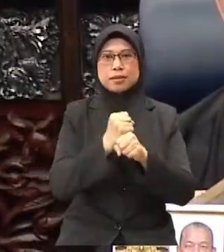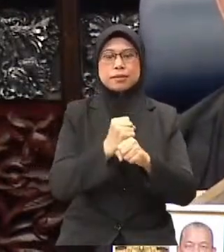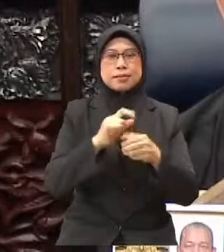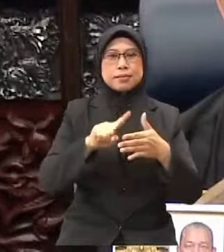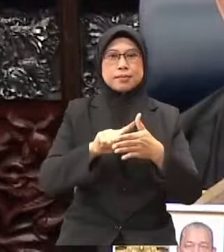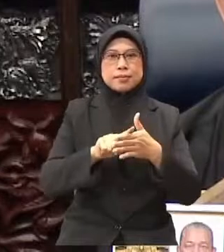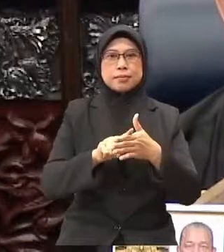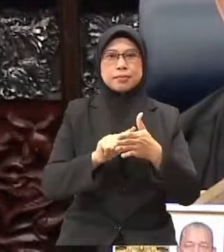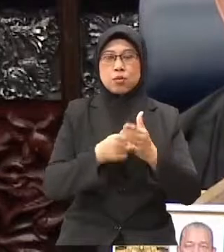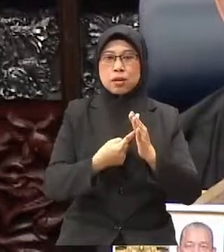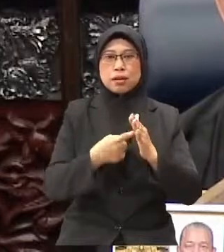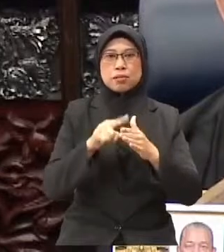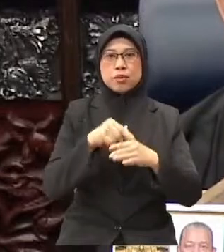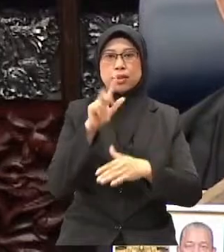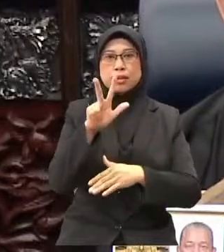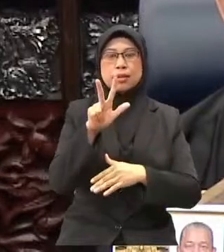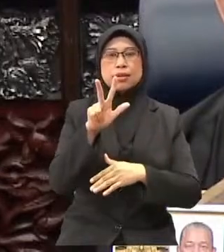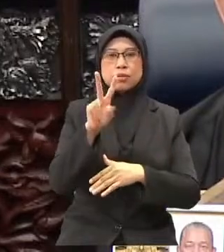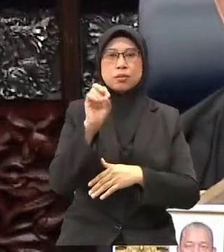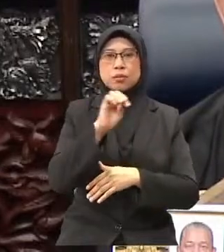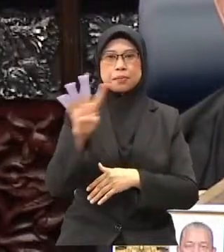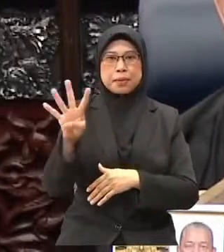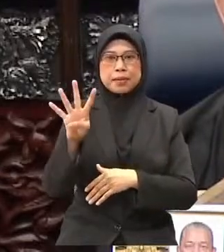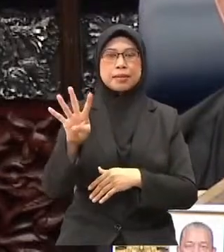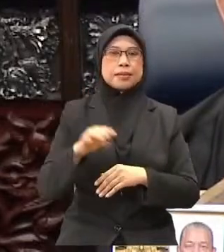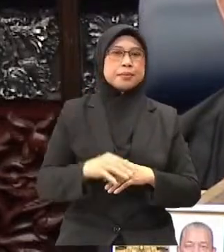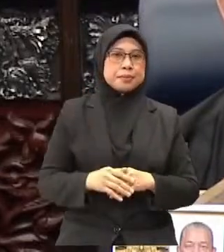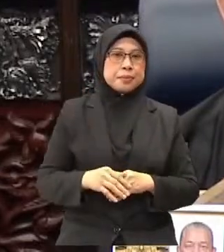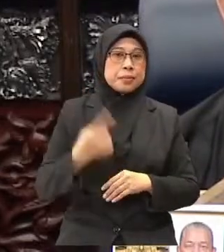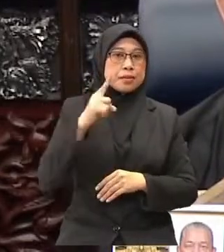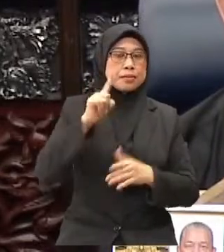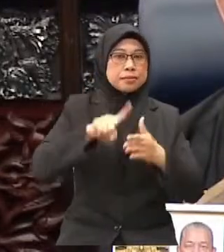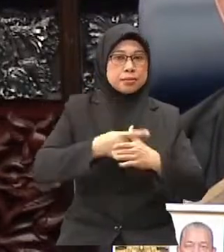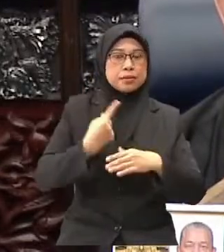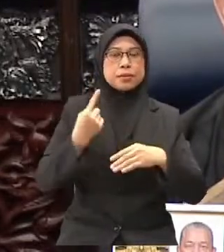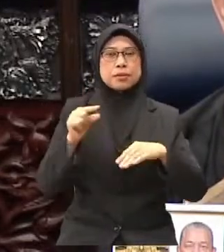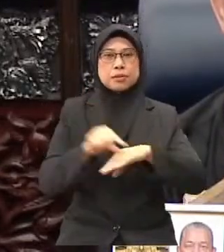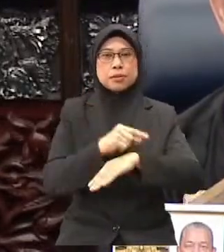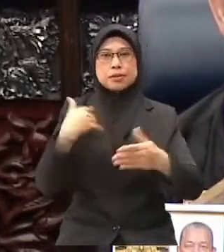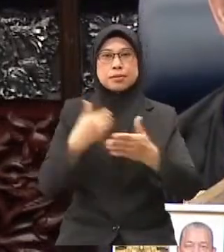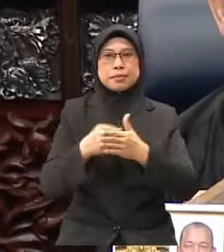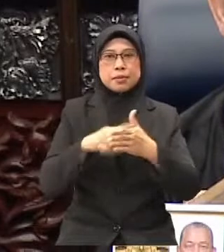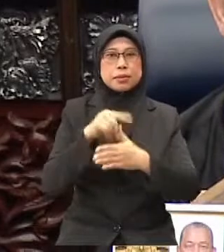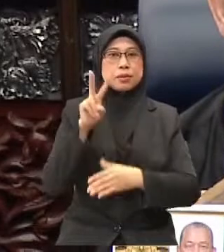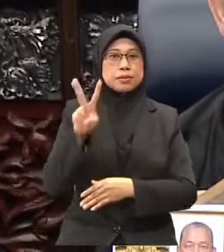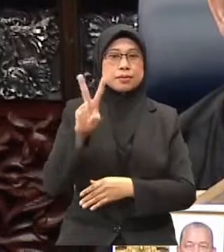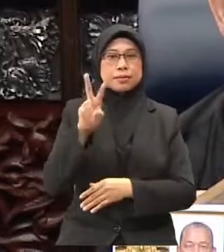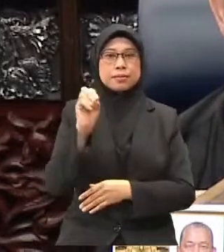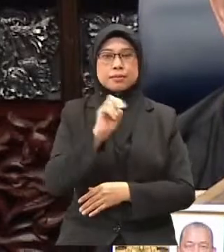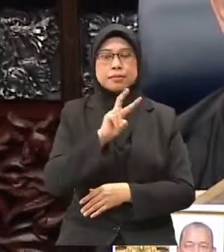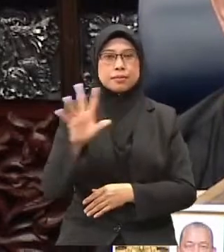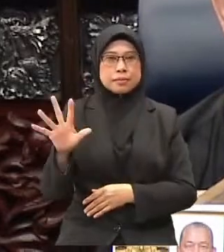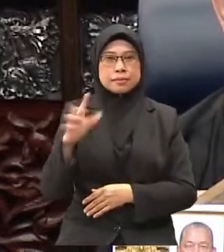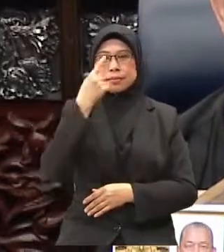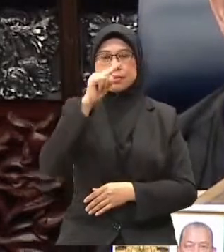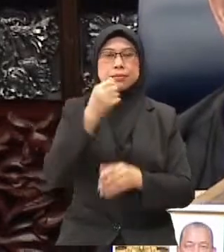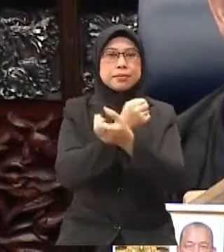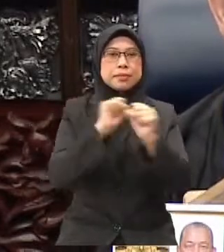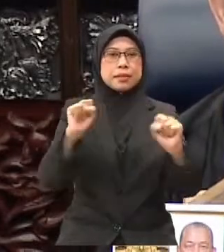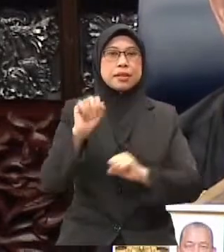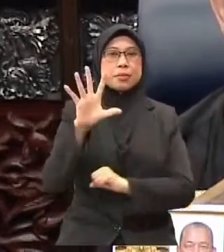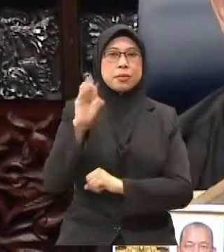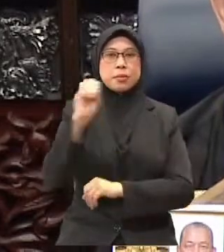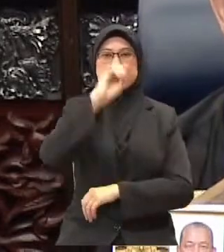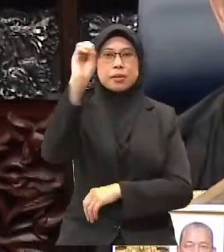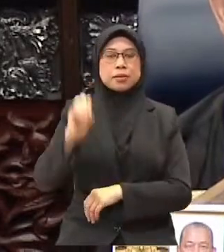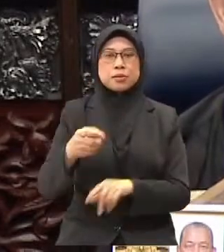Mac 2024 prasarana akan mengambil tempoh 11 bulan iaitu sehingga Februari 2025 untuk menyiapkan